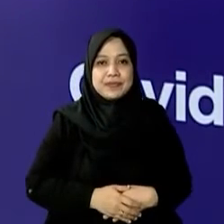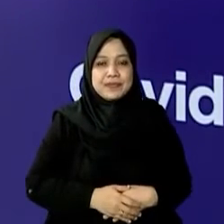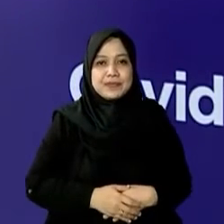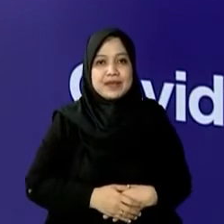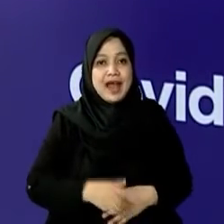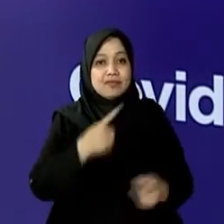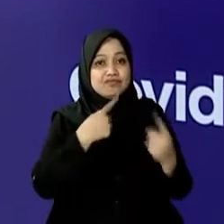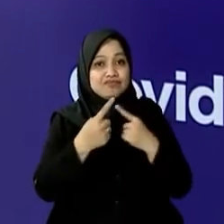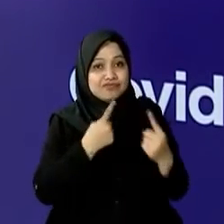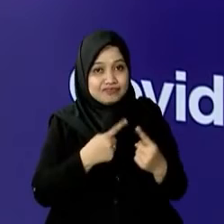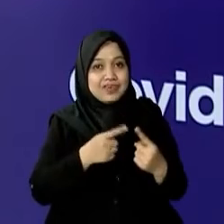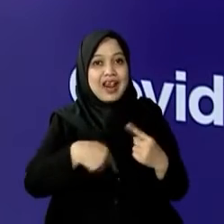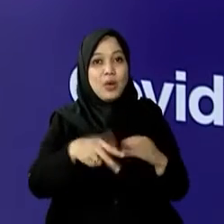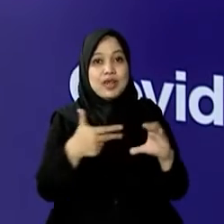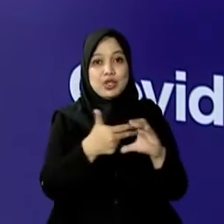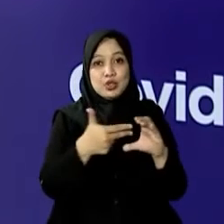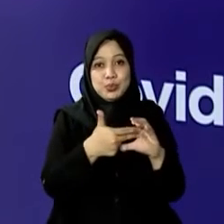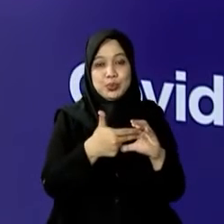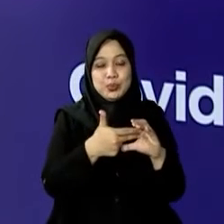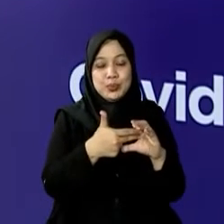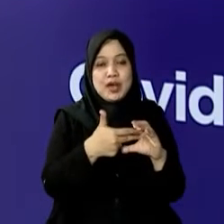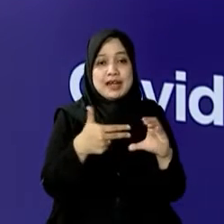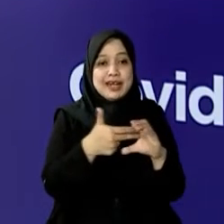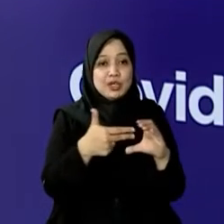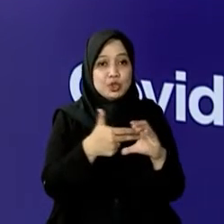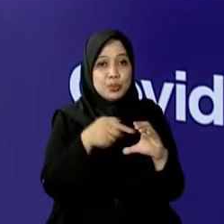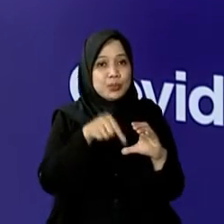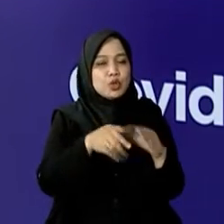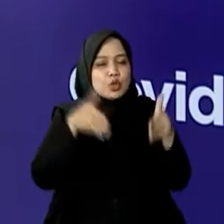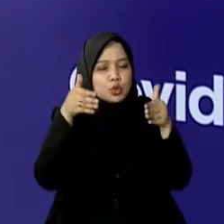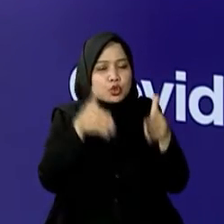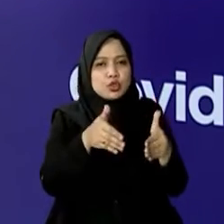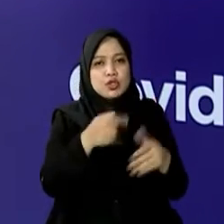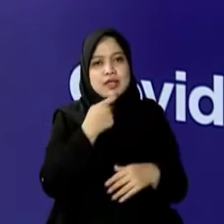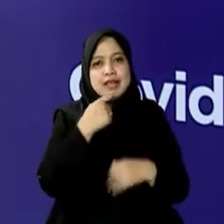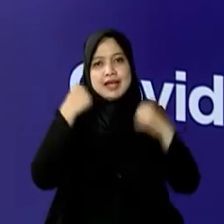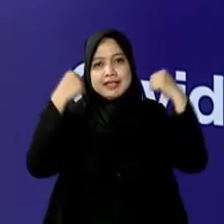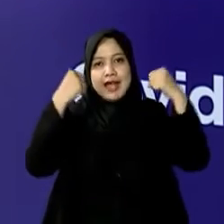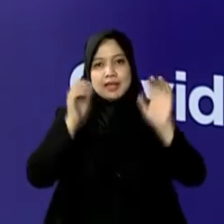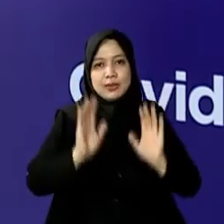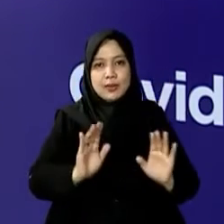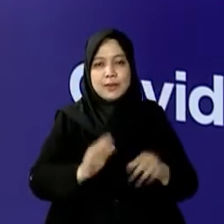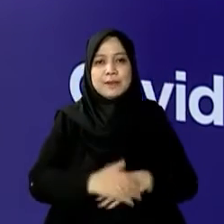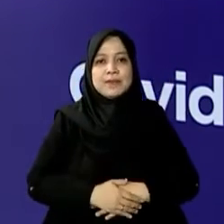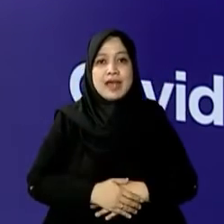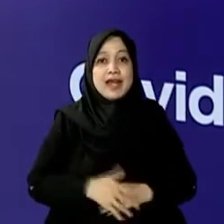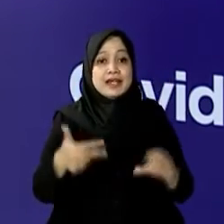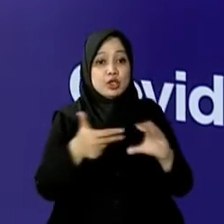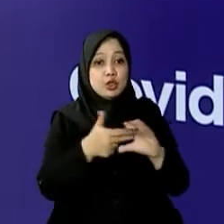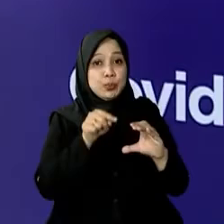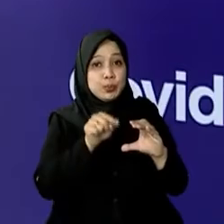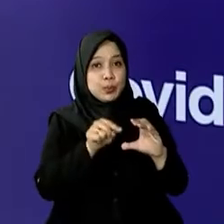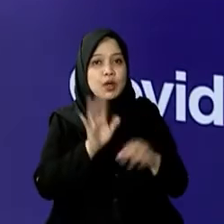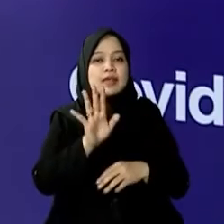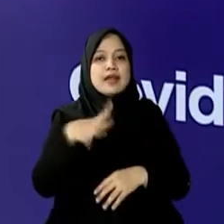Zoom adalah zuhud yang dimana memang didalamnya khusus untuk kesehatan dan Disana kami menyediakan